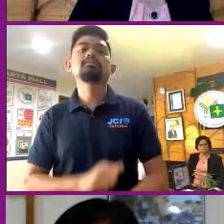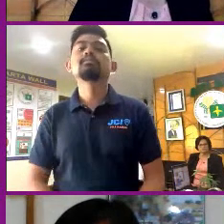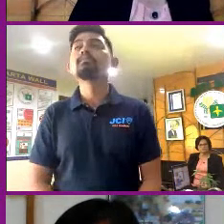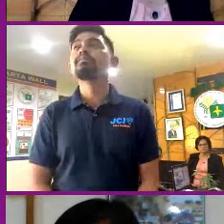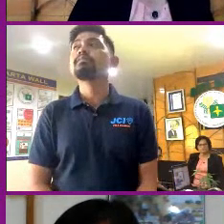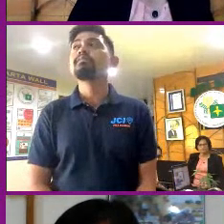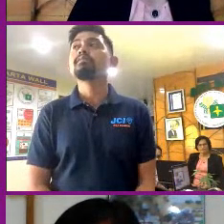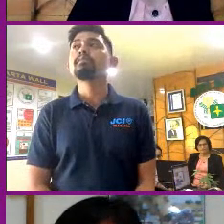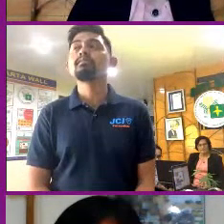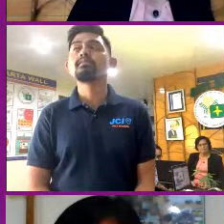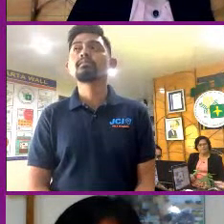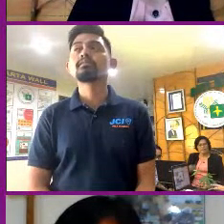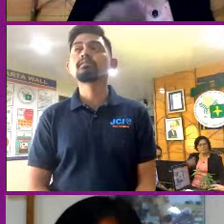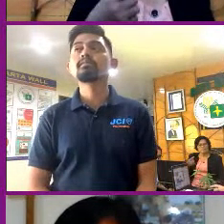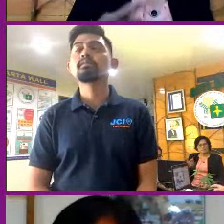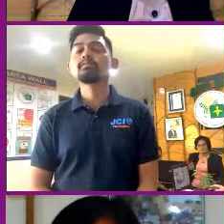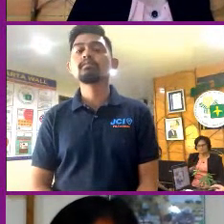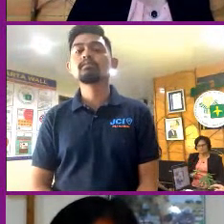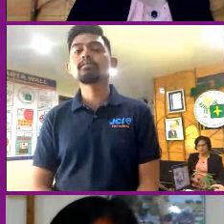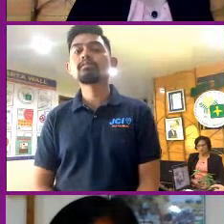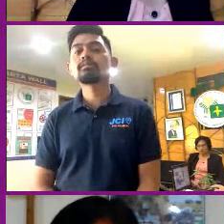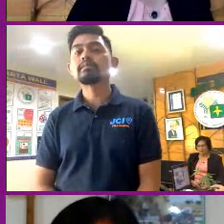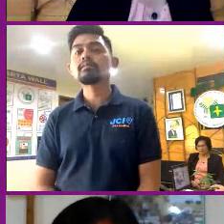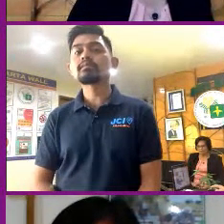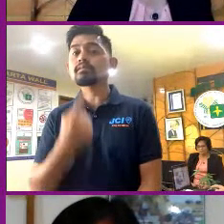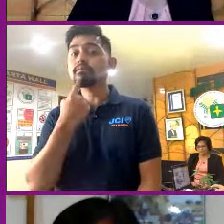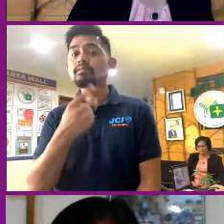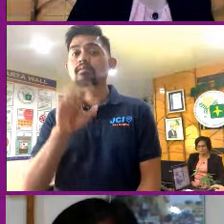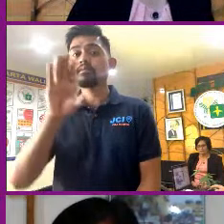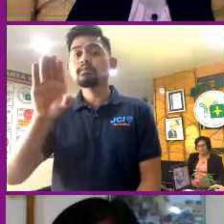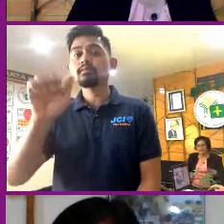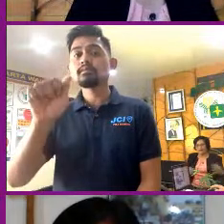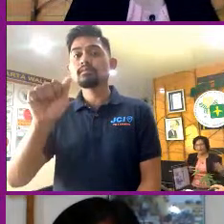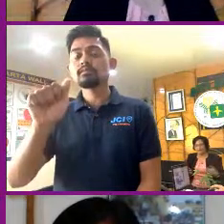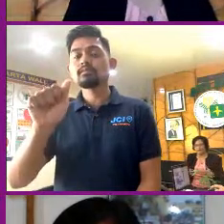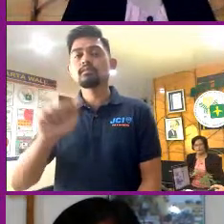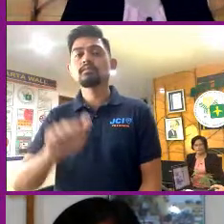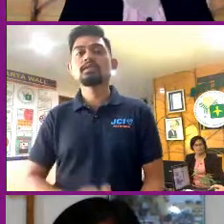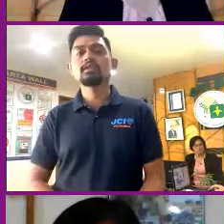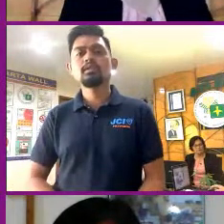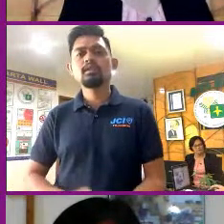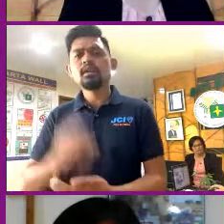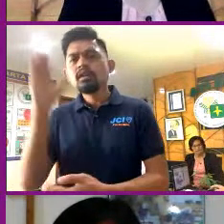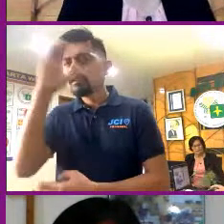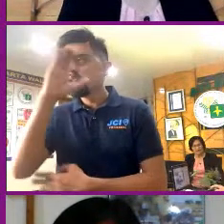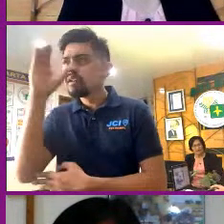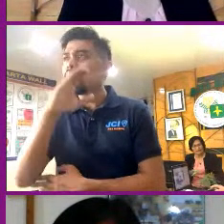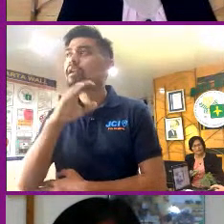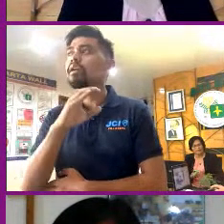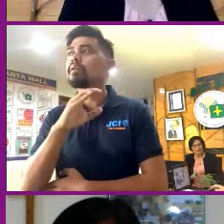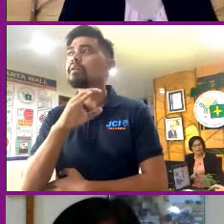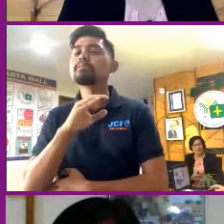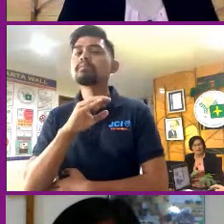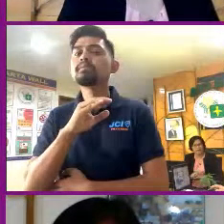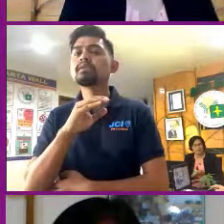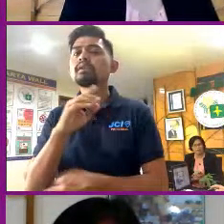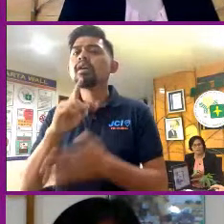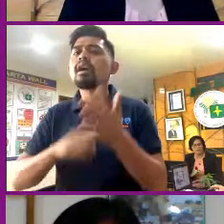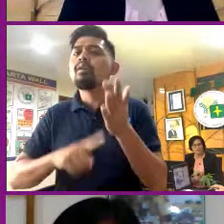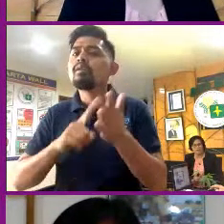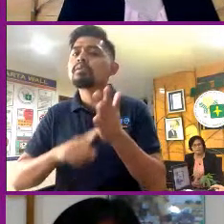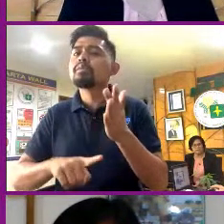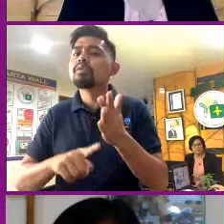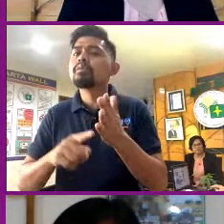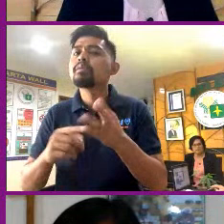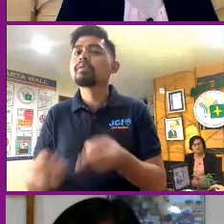ano. In fact, ang COA, hinahanap yan eh. Hinahanap ano ba ang ano nyo